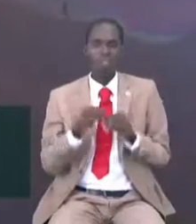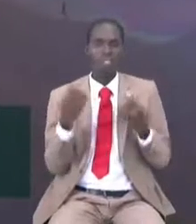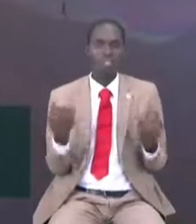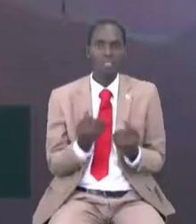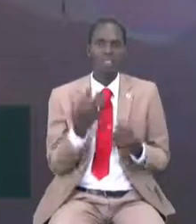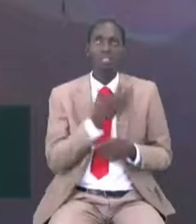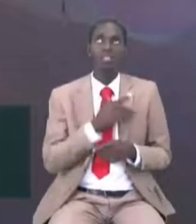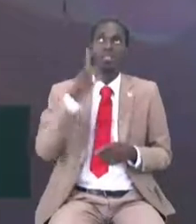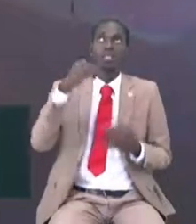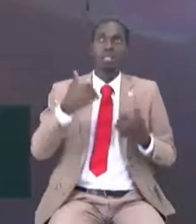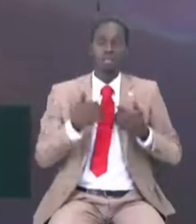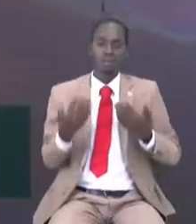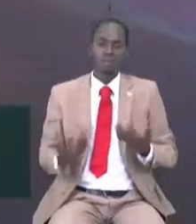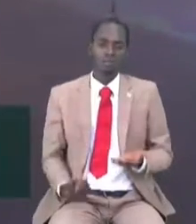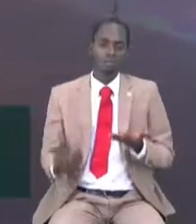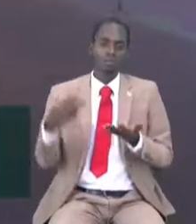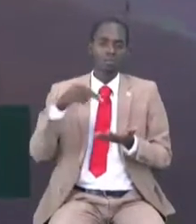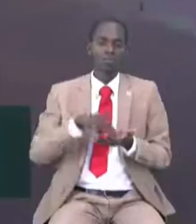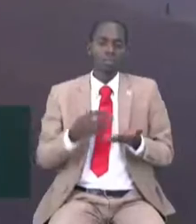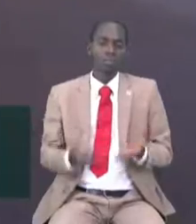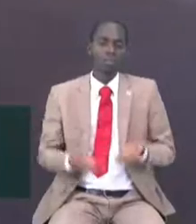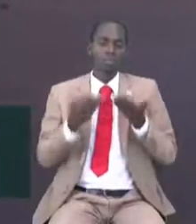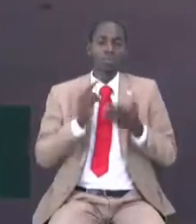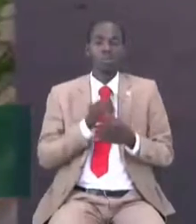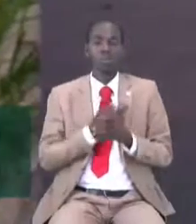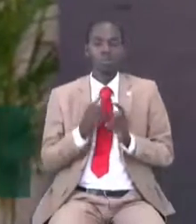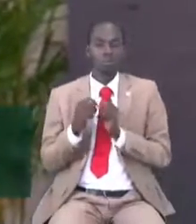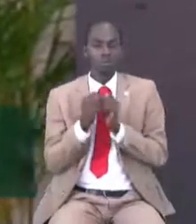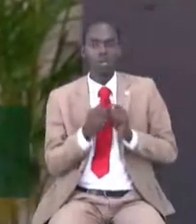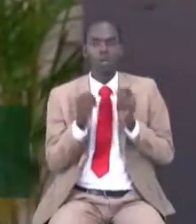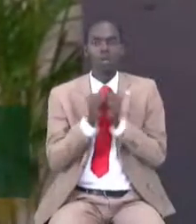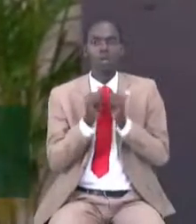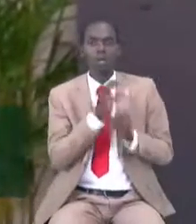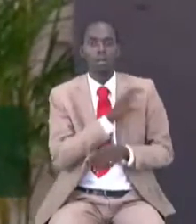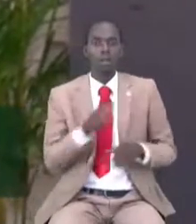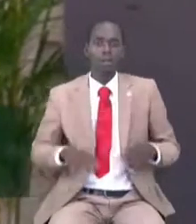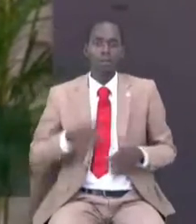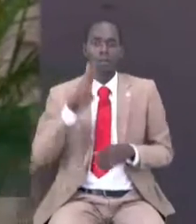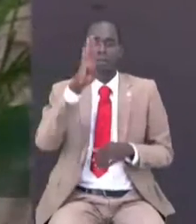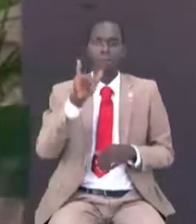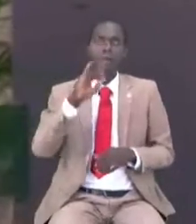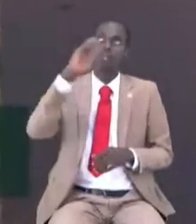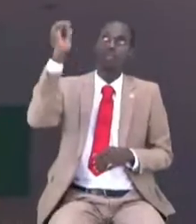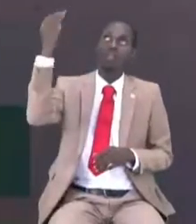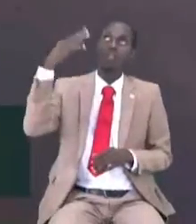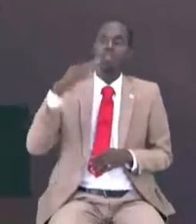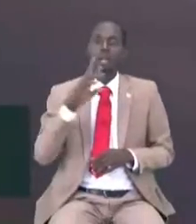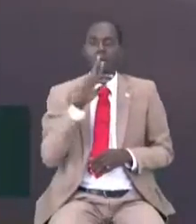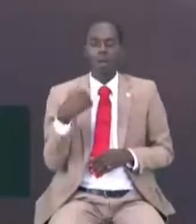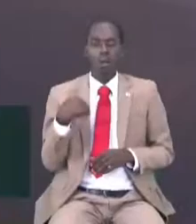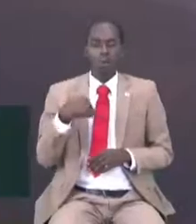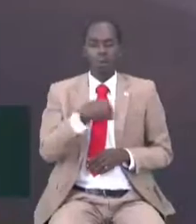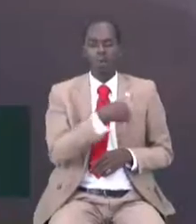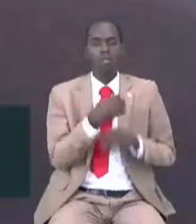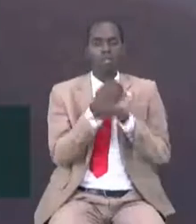par grâce que vous êtes sauvés. Michée chapitre 7,